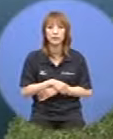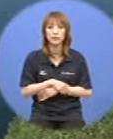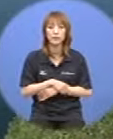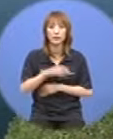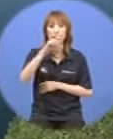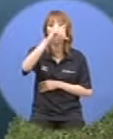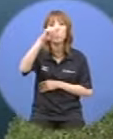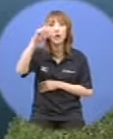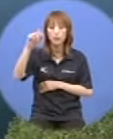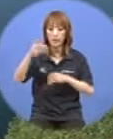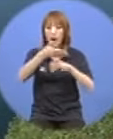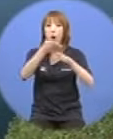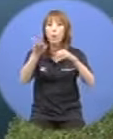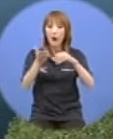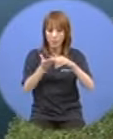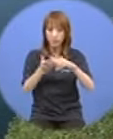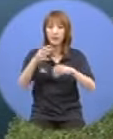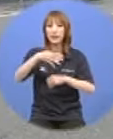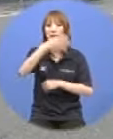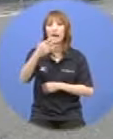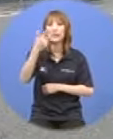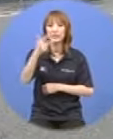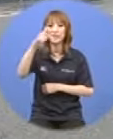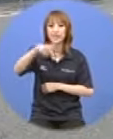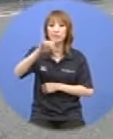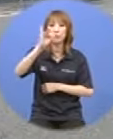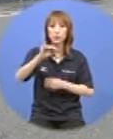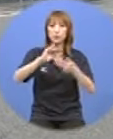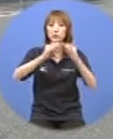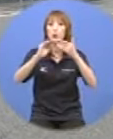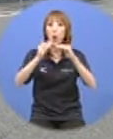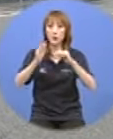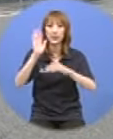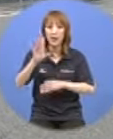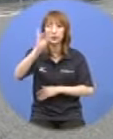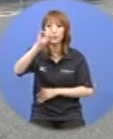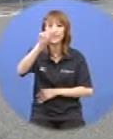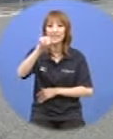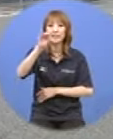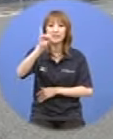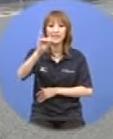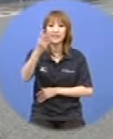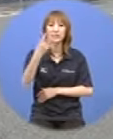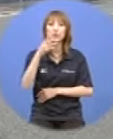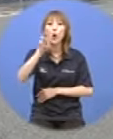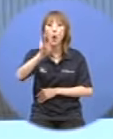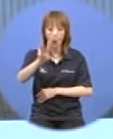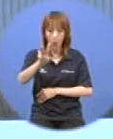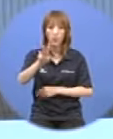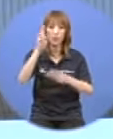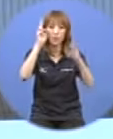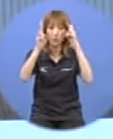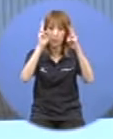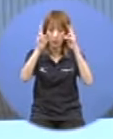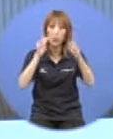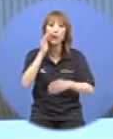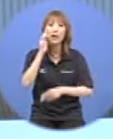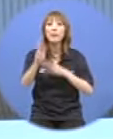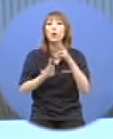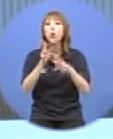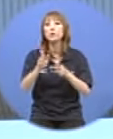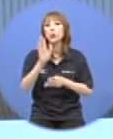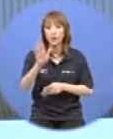和歌浦湾を望む高台、海南市下津町にある大日本除虫菊株式会社和歌山工場です。こ